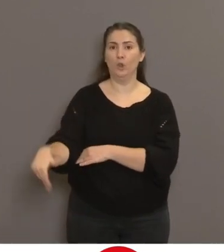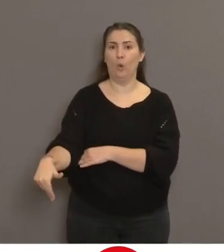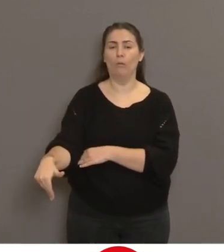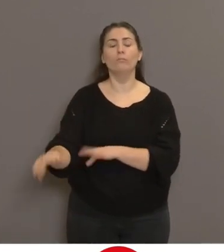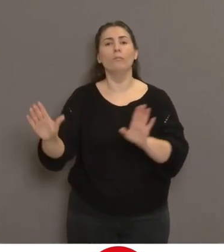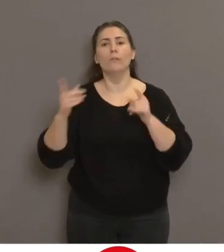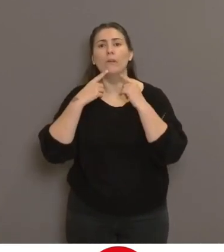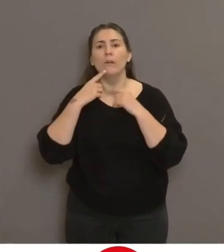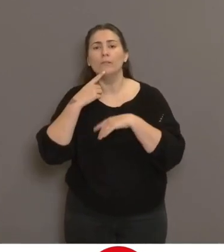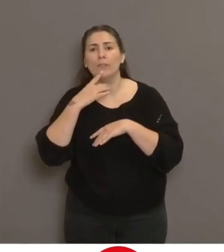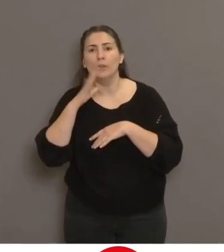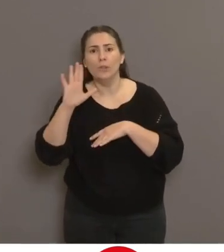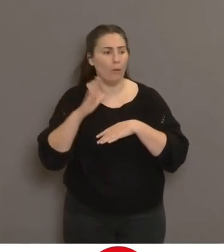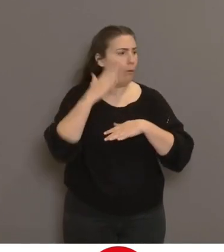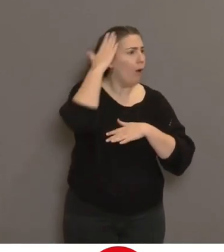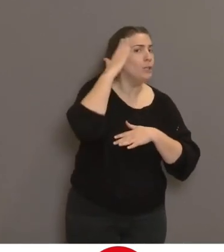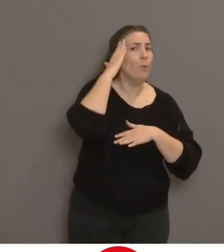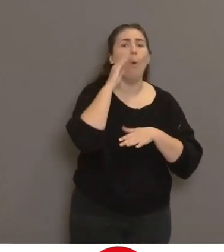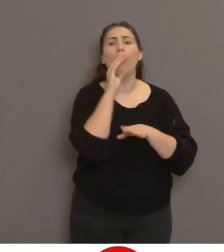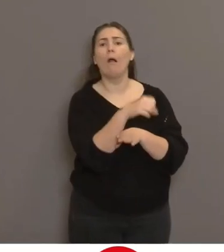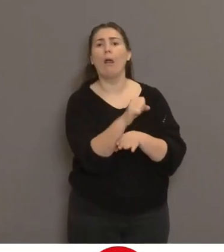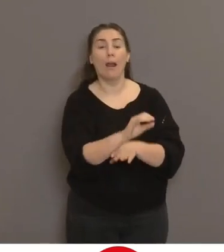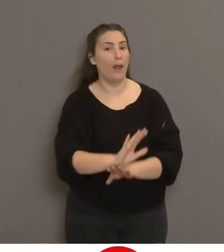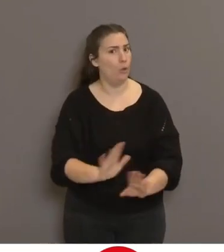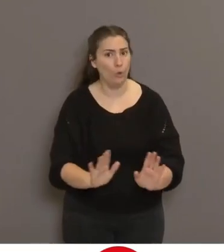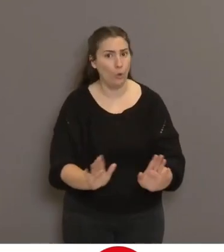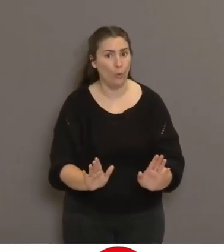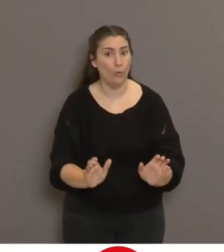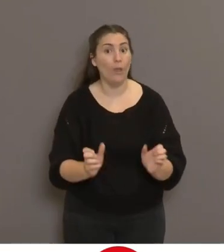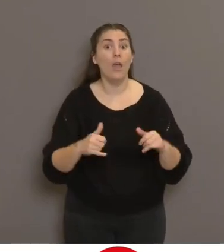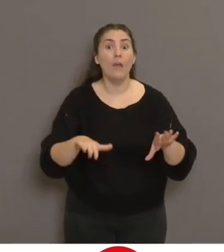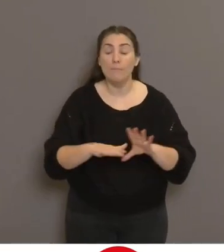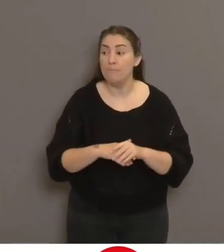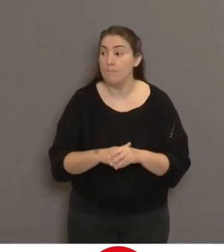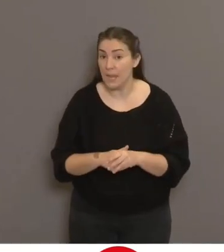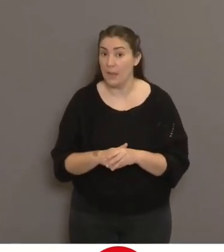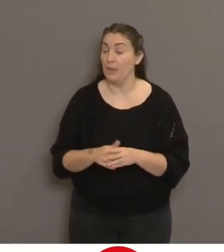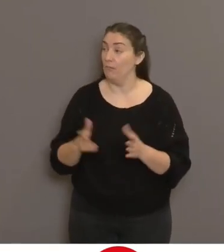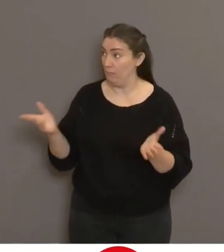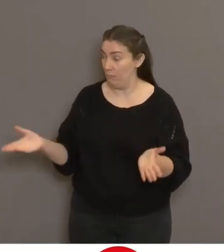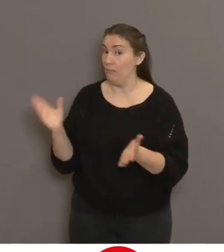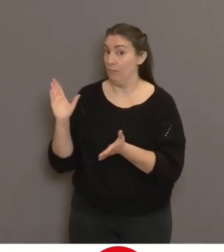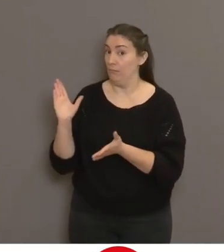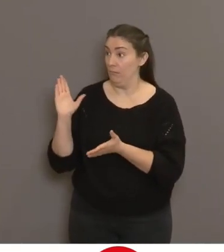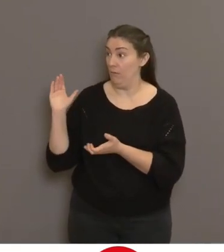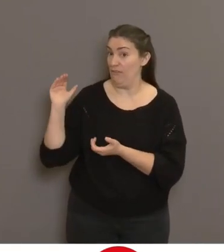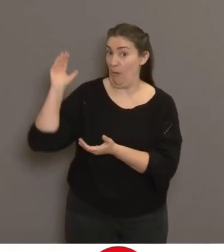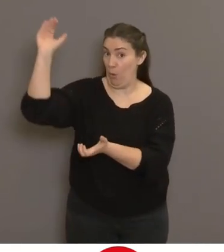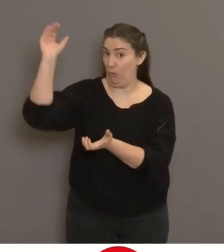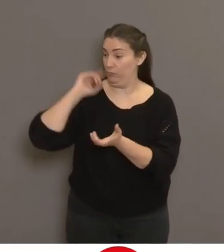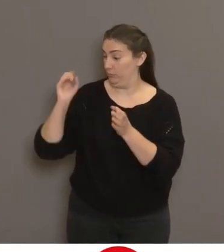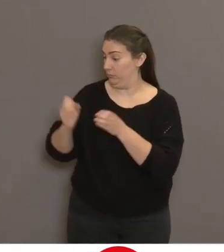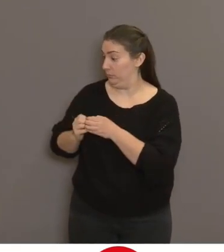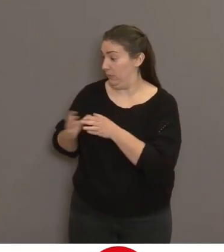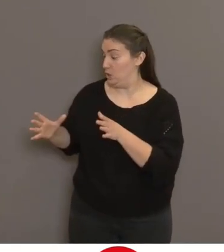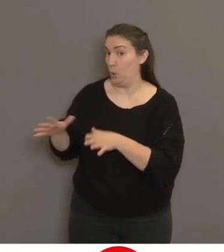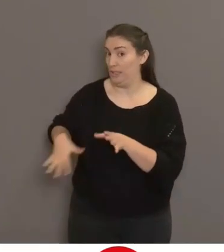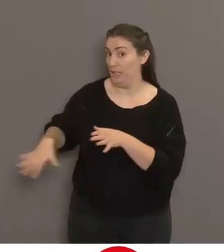cause animale, mais sur le flou, et donc le loup, du vœu que nous soumet notre majorité. La